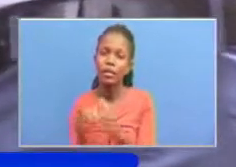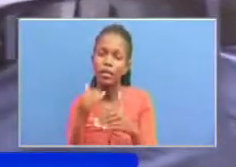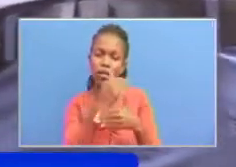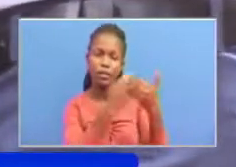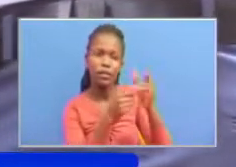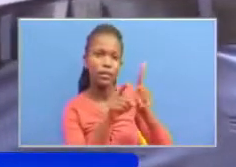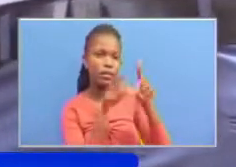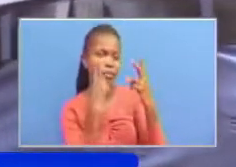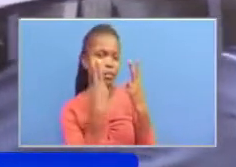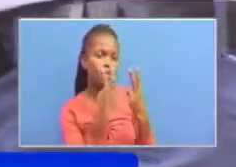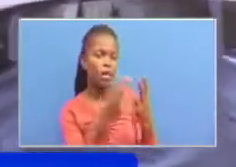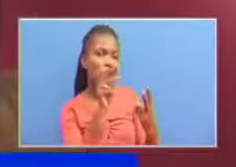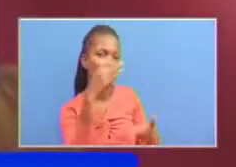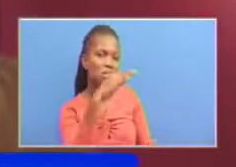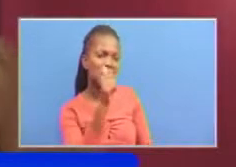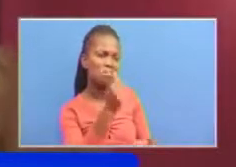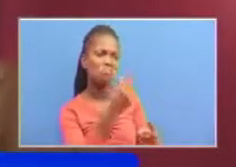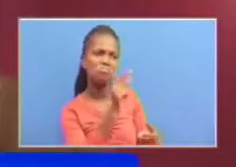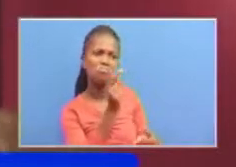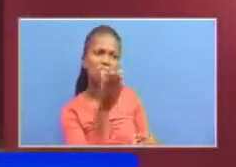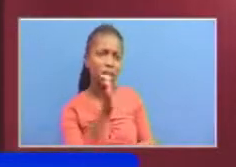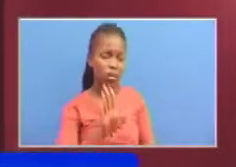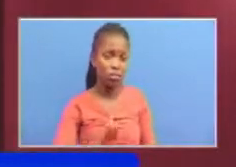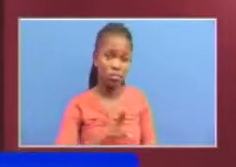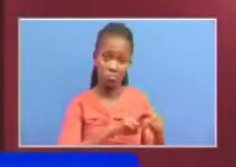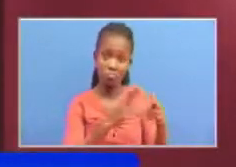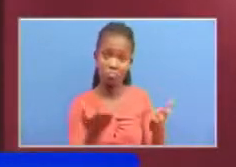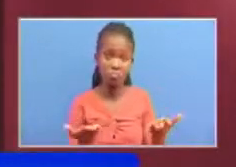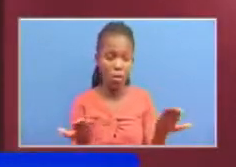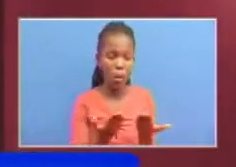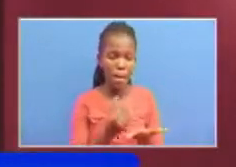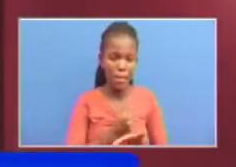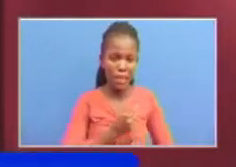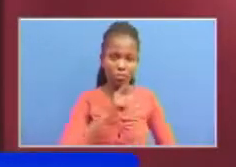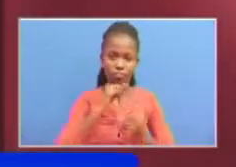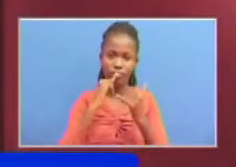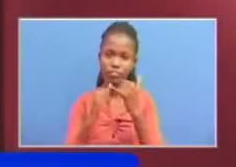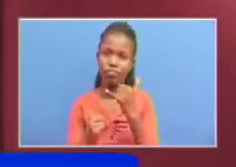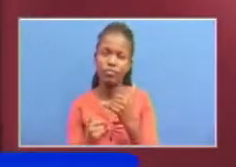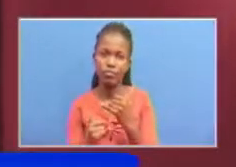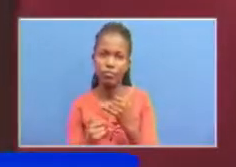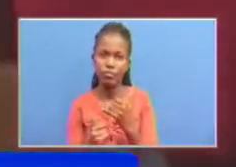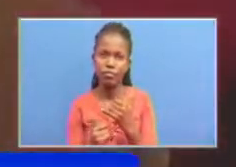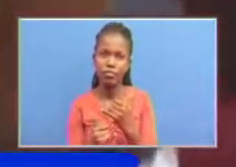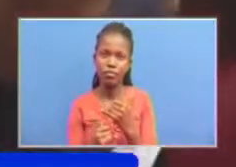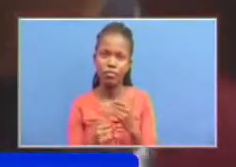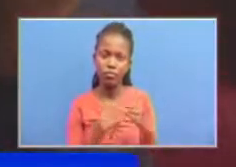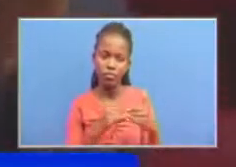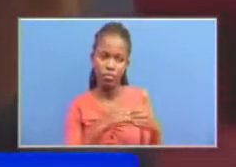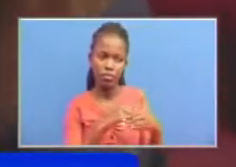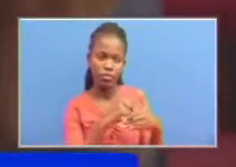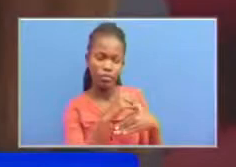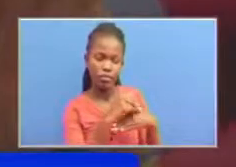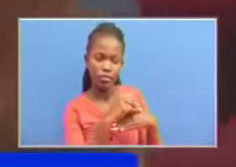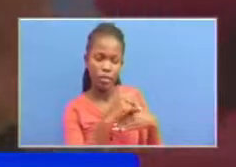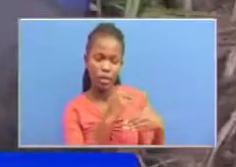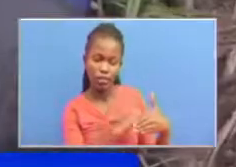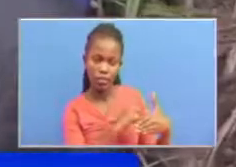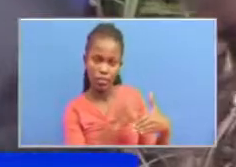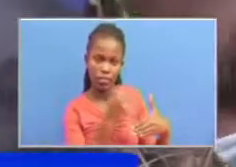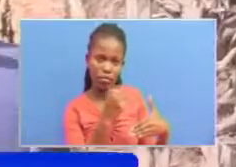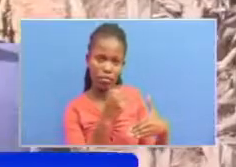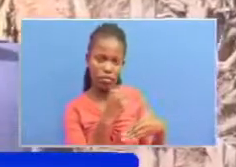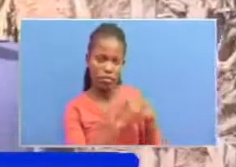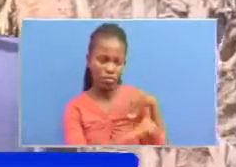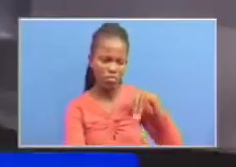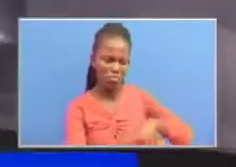kusewa unyivu wa maemsi ya kikaloni kivala banjetino ya mwiso tilika usakuwa nini wa mwaka wa angilile na miongwele